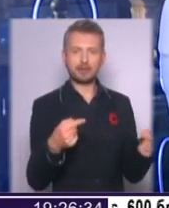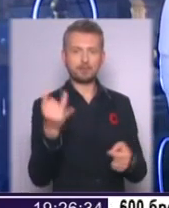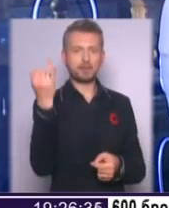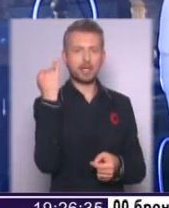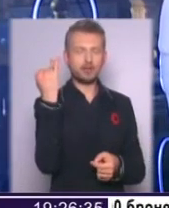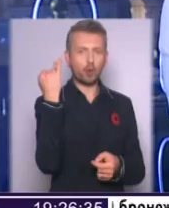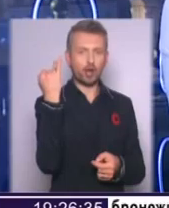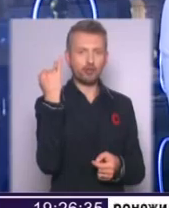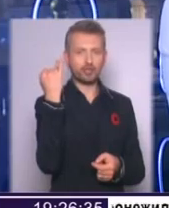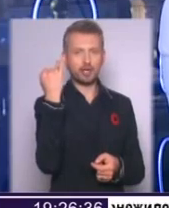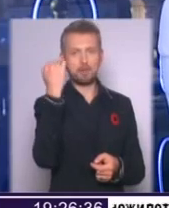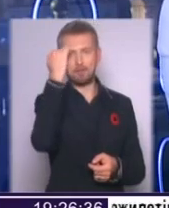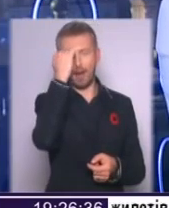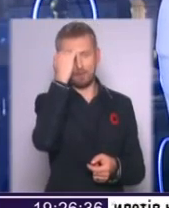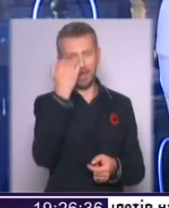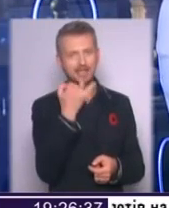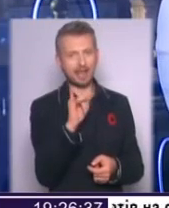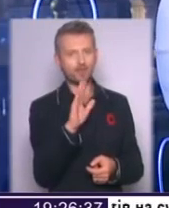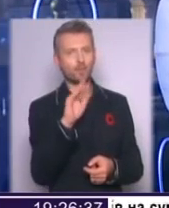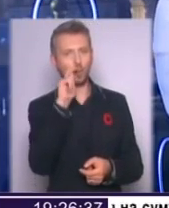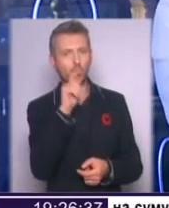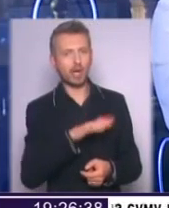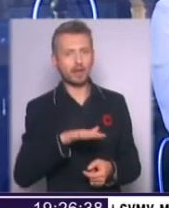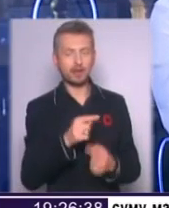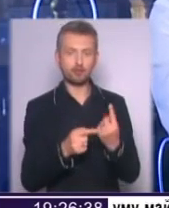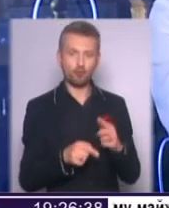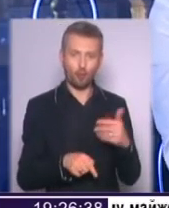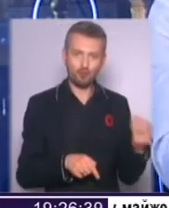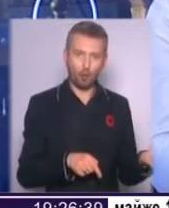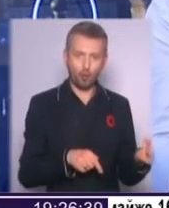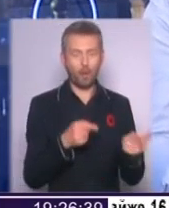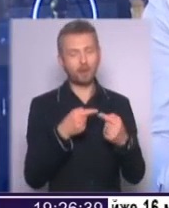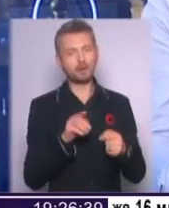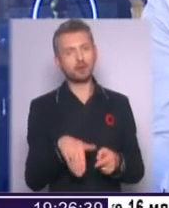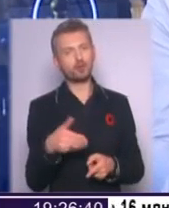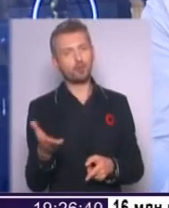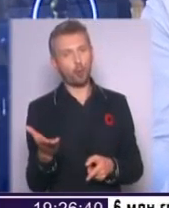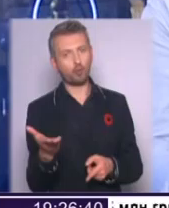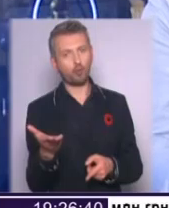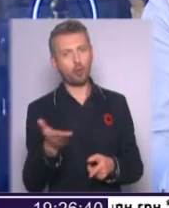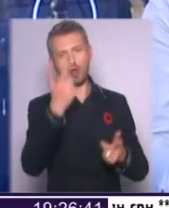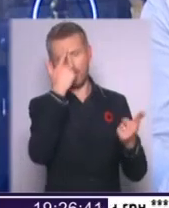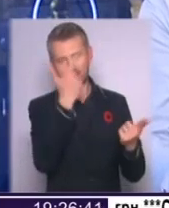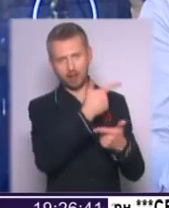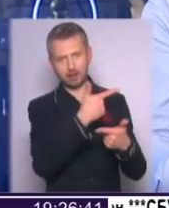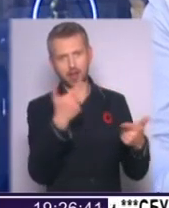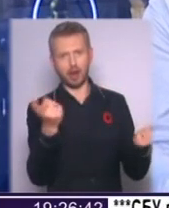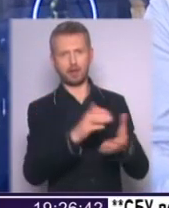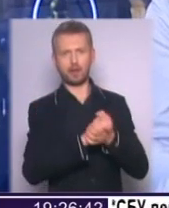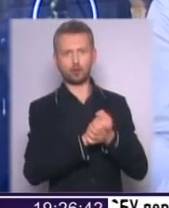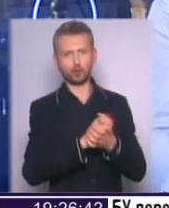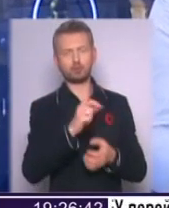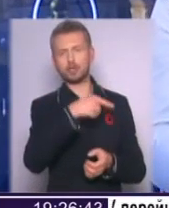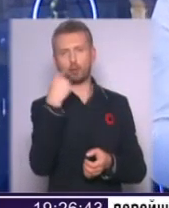історичних пам'ятей в Україні з одного боку, а з іншого боку декларація дружби з